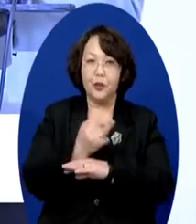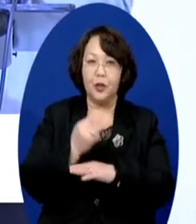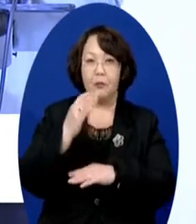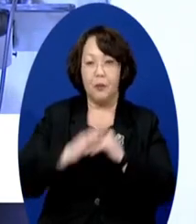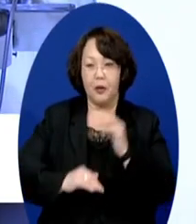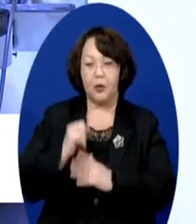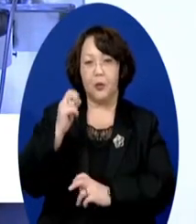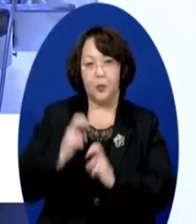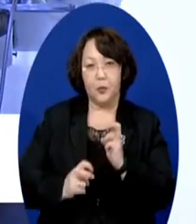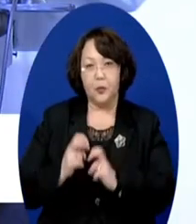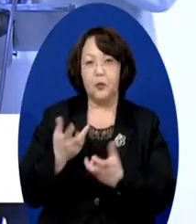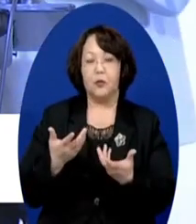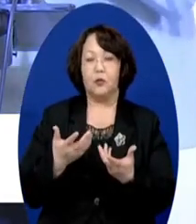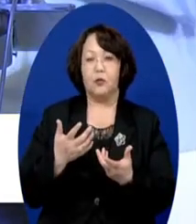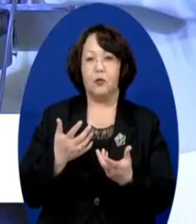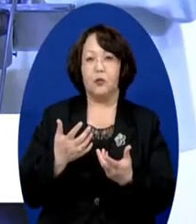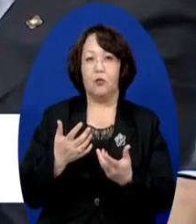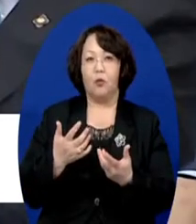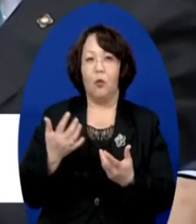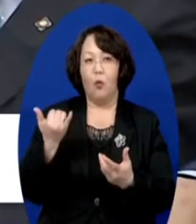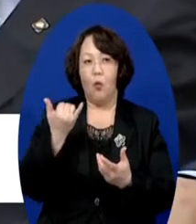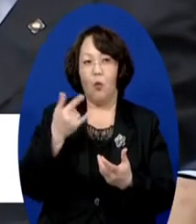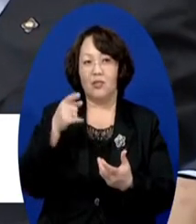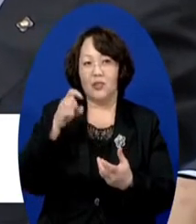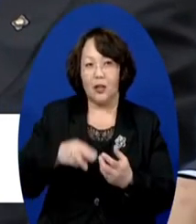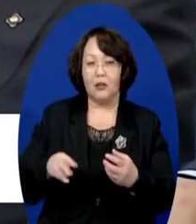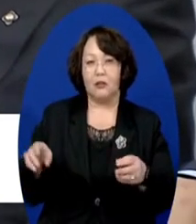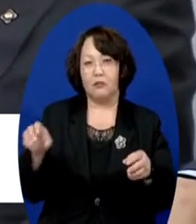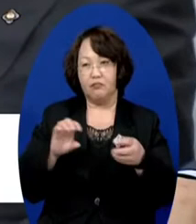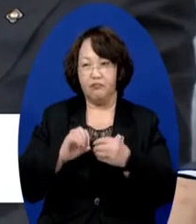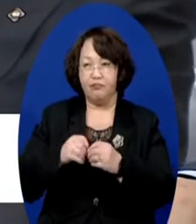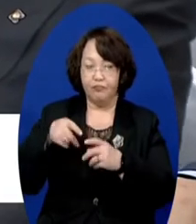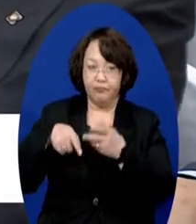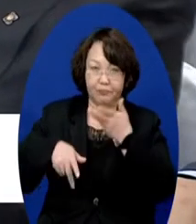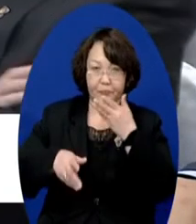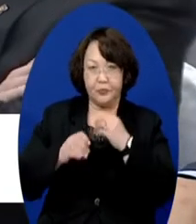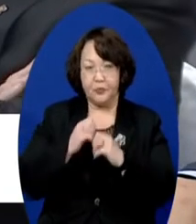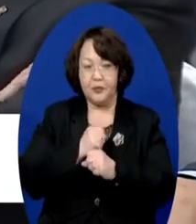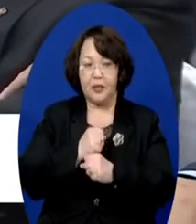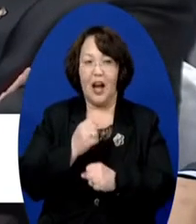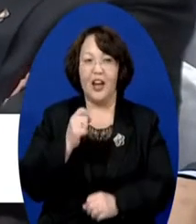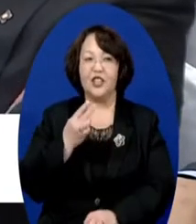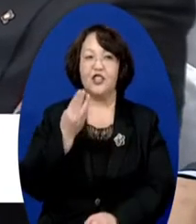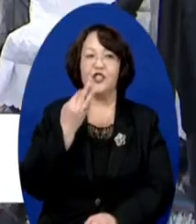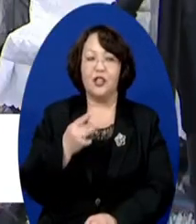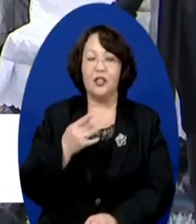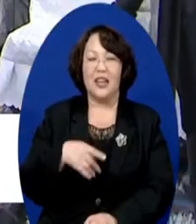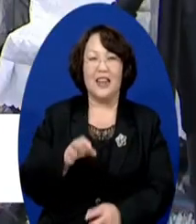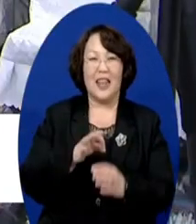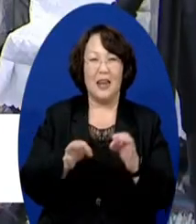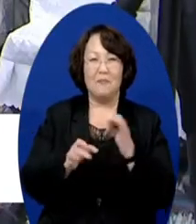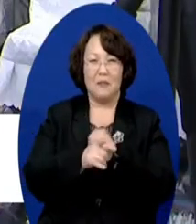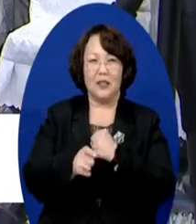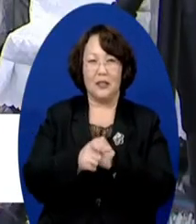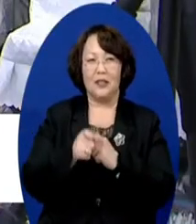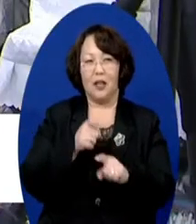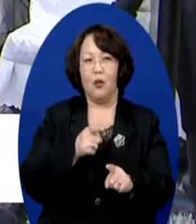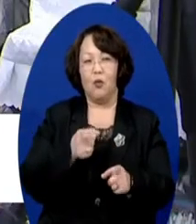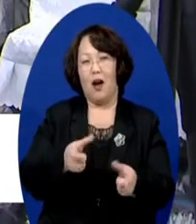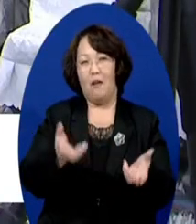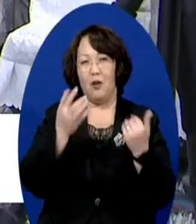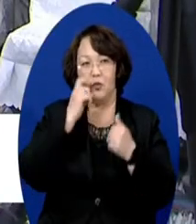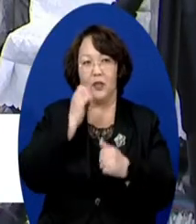инженер, барилга, үйлдвэрлэл, угсралтаар суралцаж байна. Арьс ширний салбарт гэхэд нарийн мэрэгчлэнүүд шаарлагтай байгаа ч их